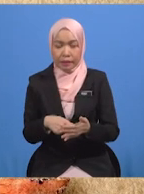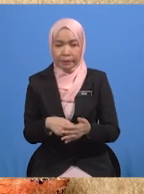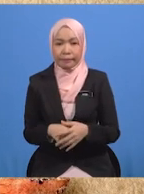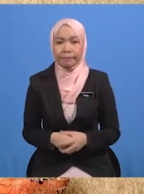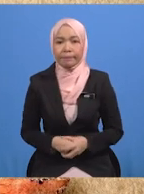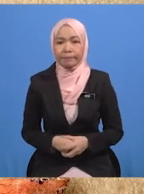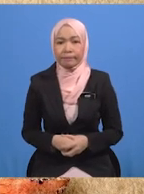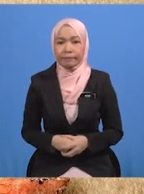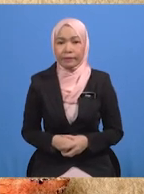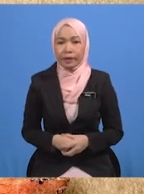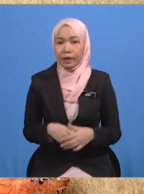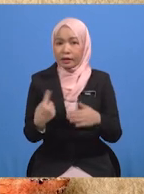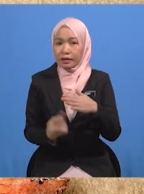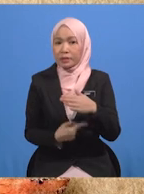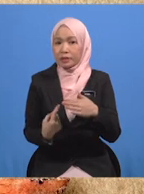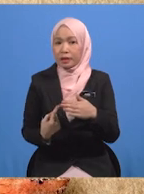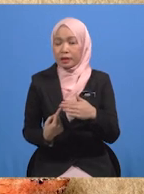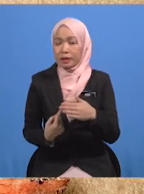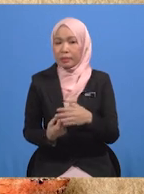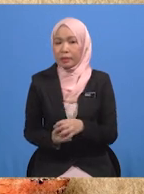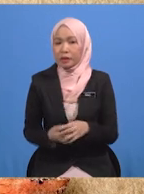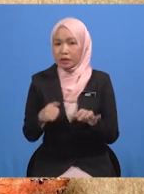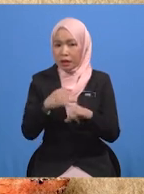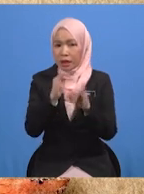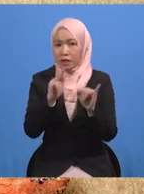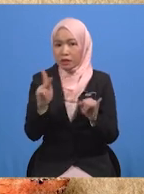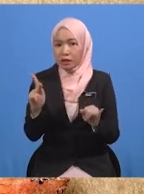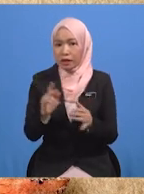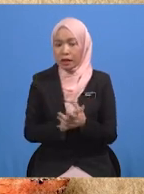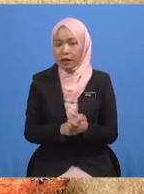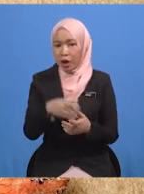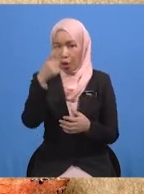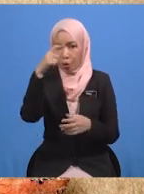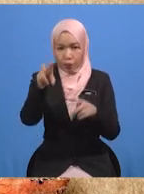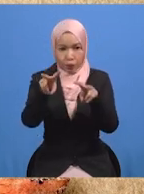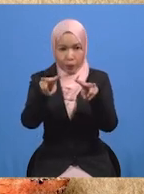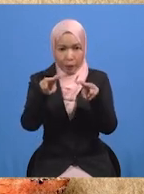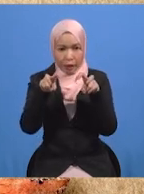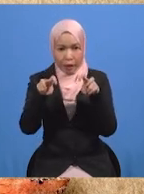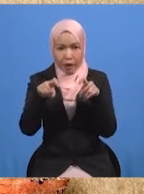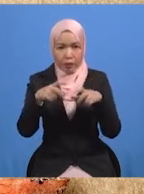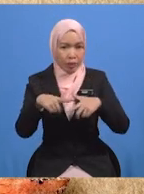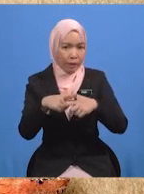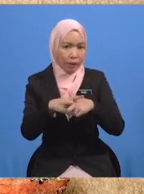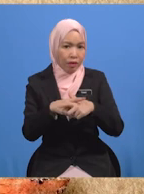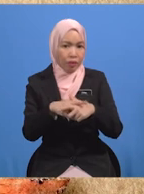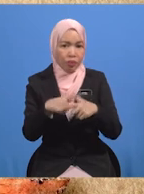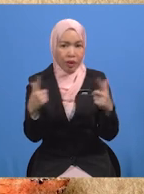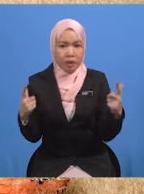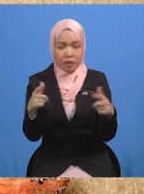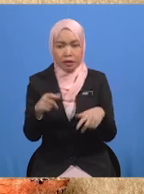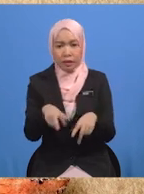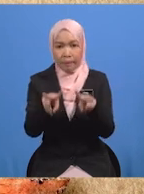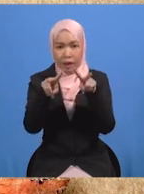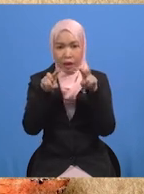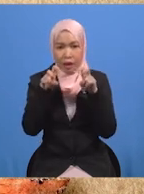Imperialisme merupakan dasar sesebuah negara untuk meluaskan pengaruh dan wilayah dengan menjajah negara